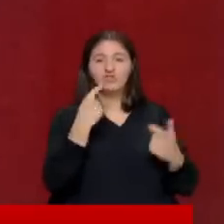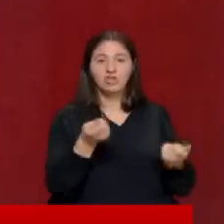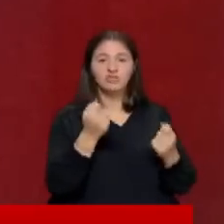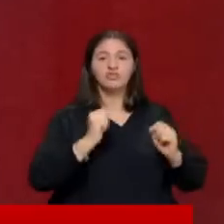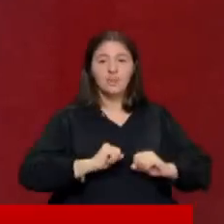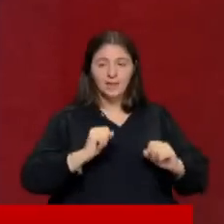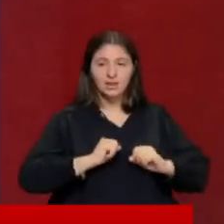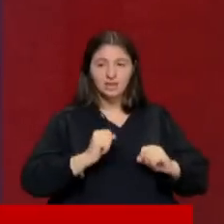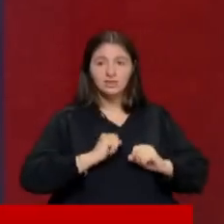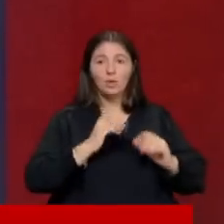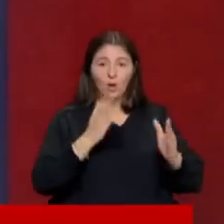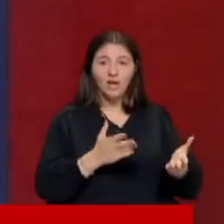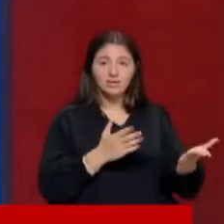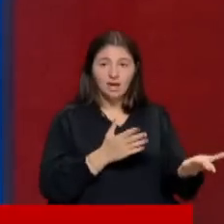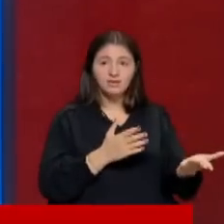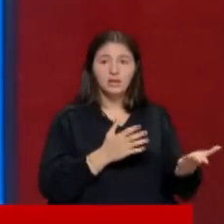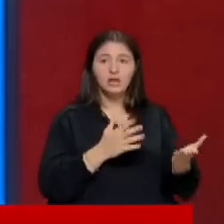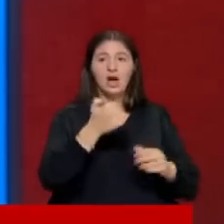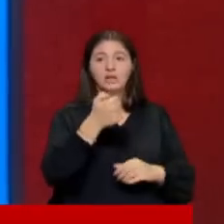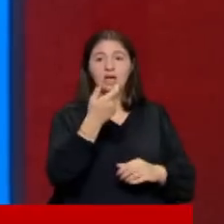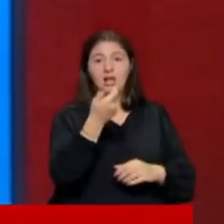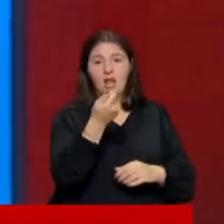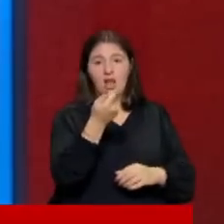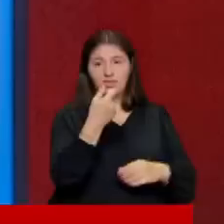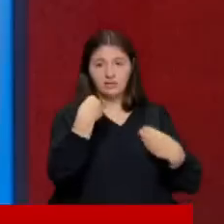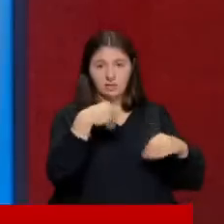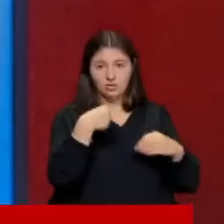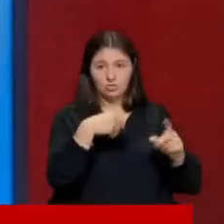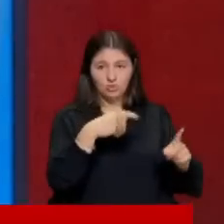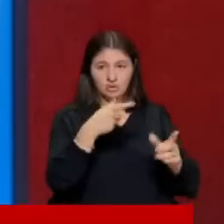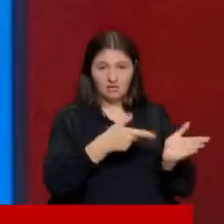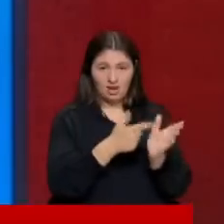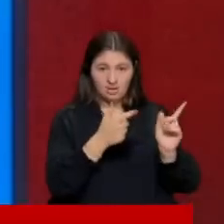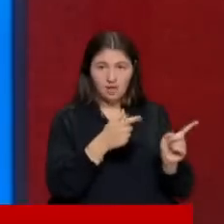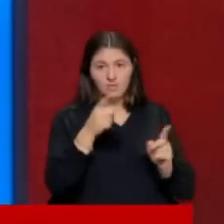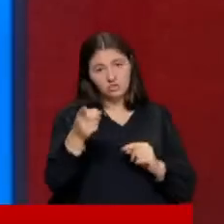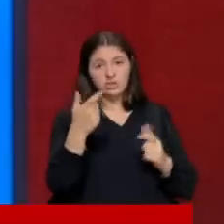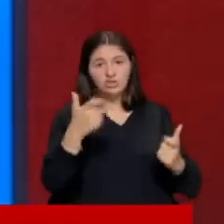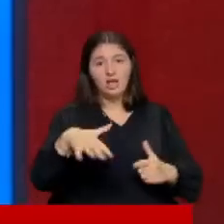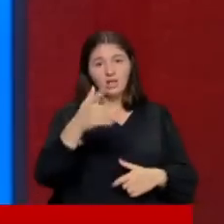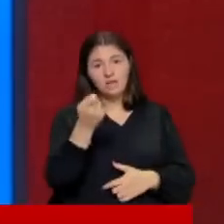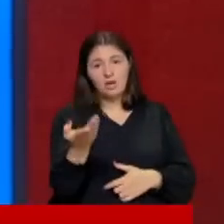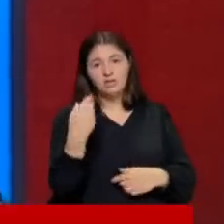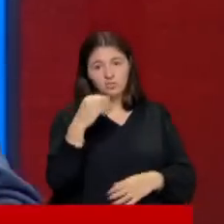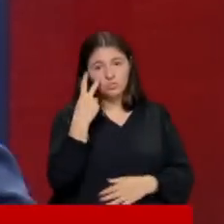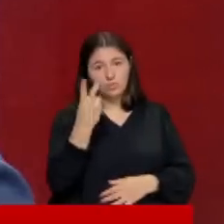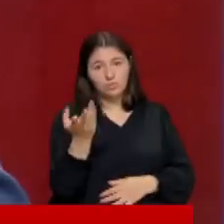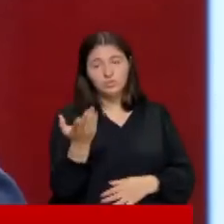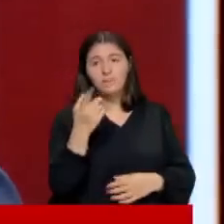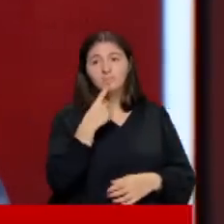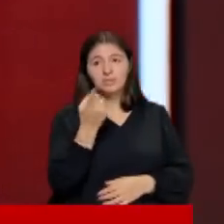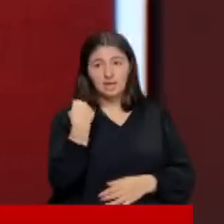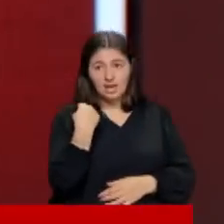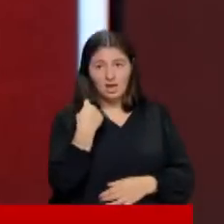çalıştık çabaladık o kadar 6 lira dahi satılıyordu tarlada ama işte şehirlerde ne kadardan satılıyordu geçen